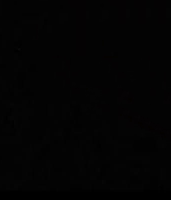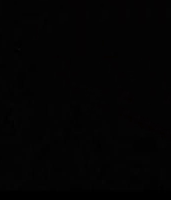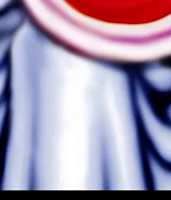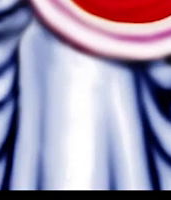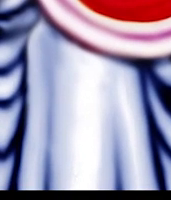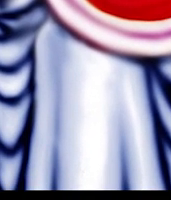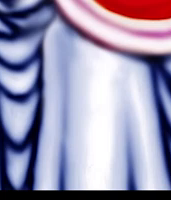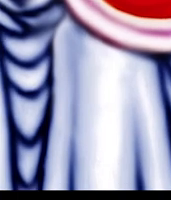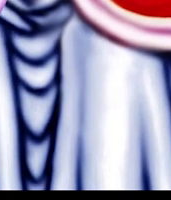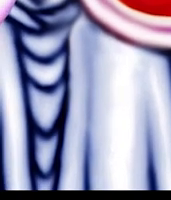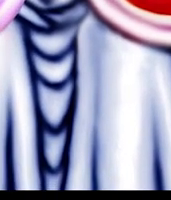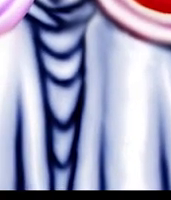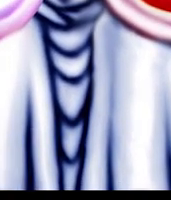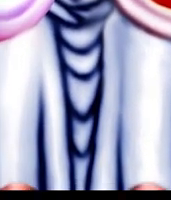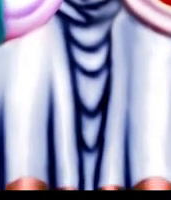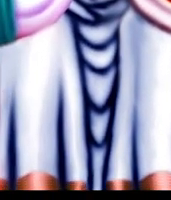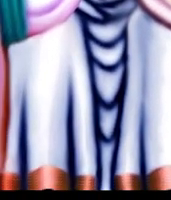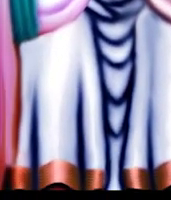أملاك